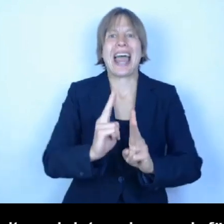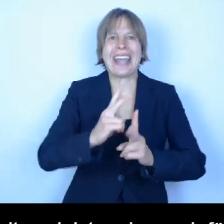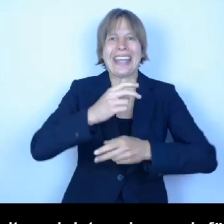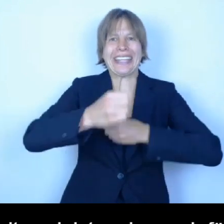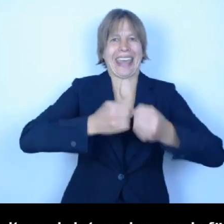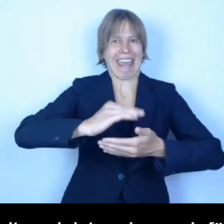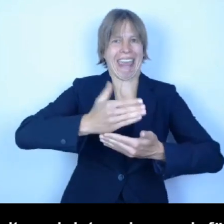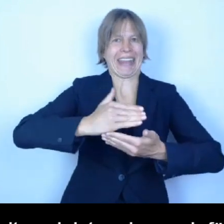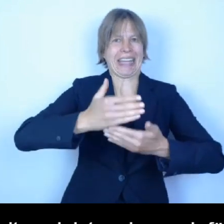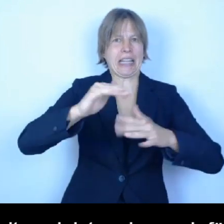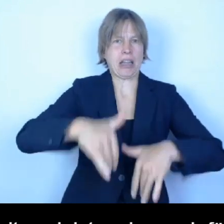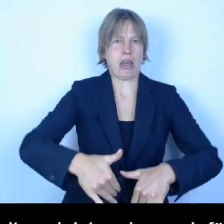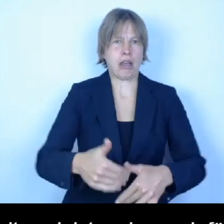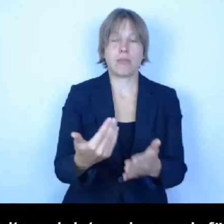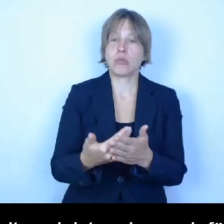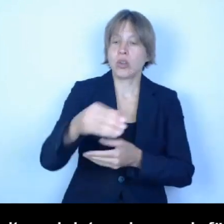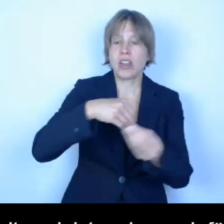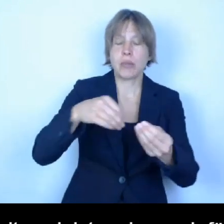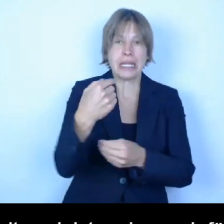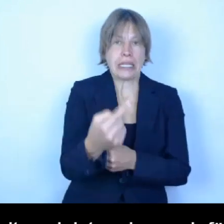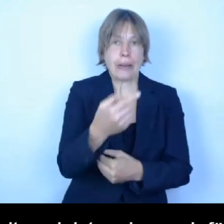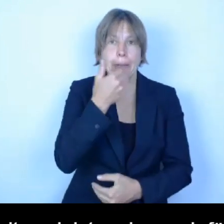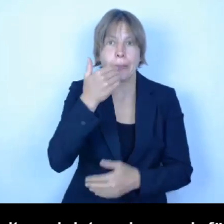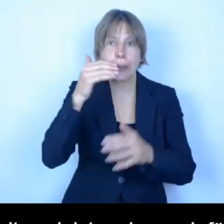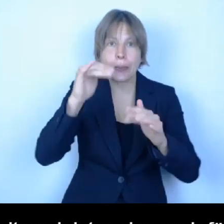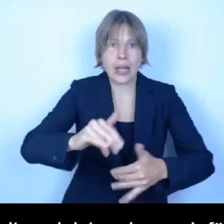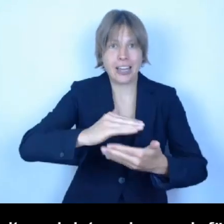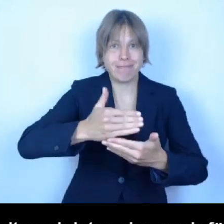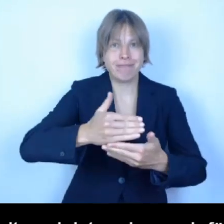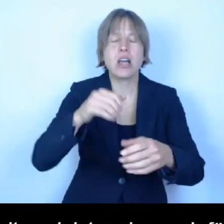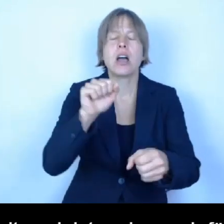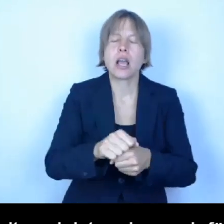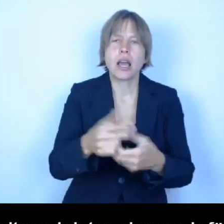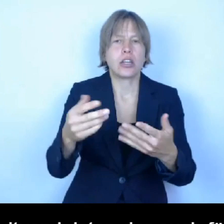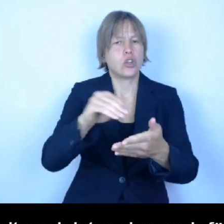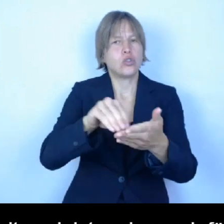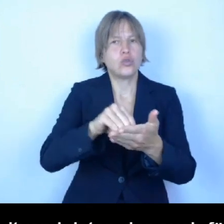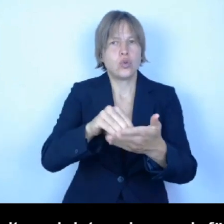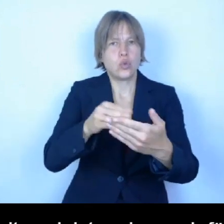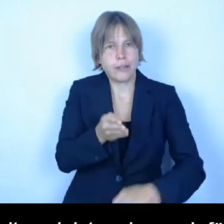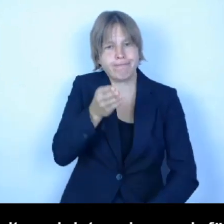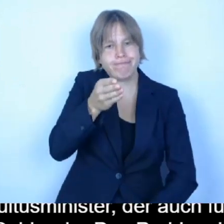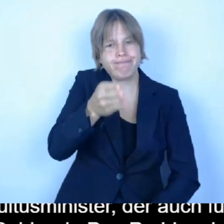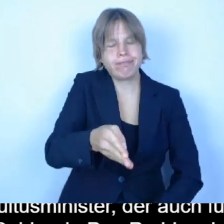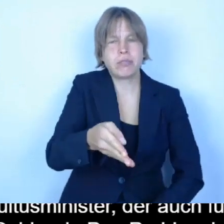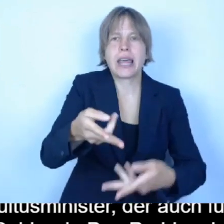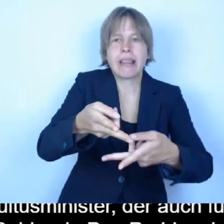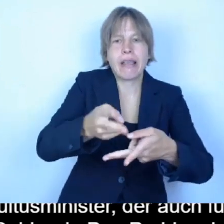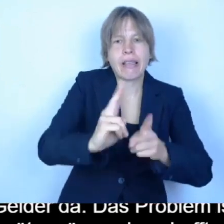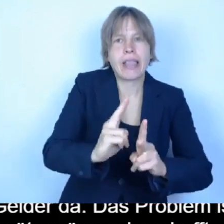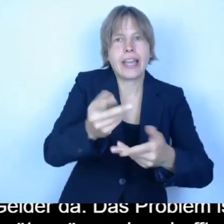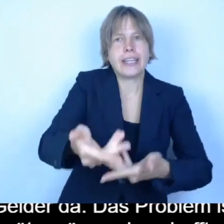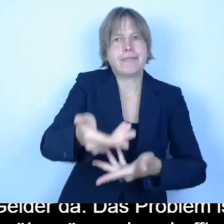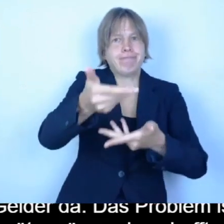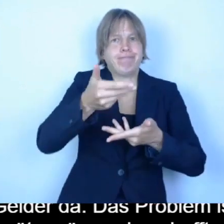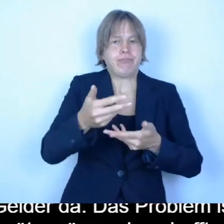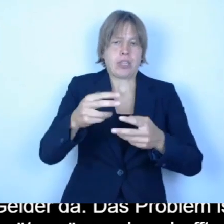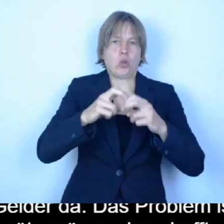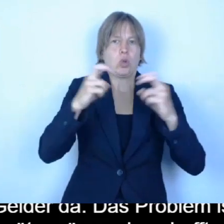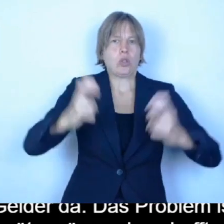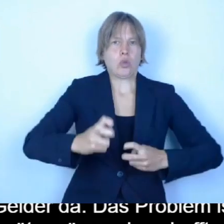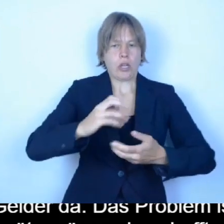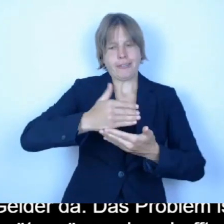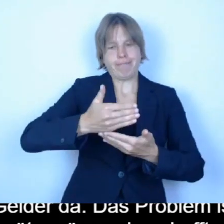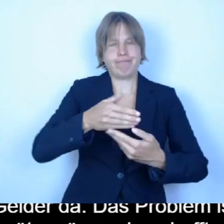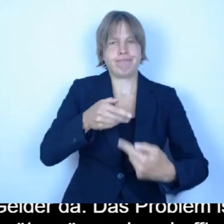der Schule abgeholt werden können, um eben auch am digitalen Unterricht teilnehmen zu können. Wenn ich das auch noch kurz ergänzen darf, wir haben ja auf Bundesebene beschlossen, da